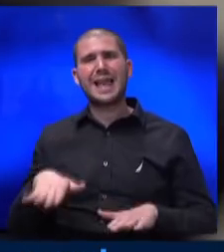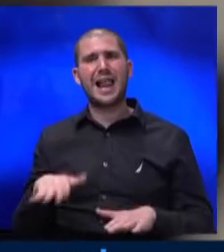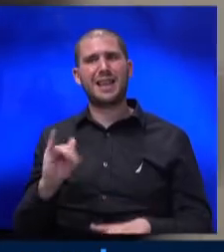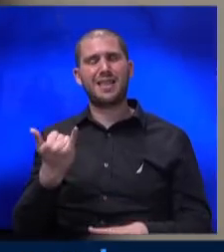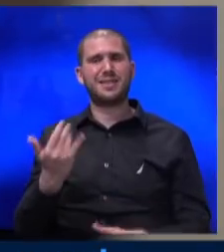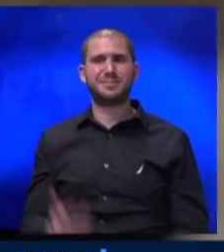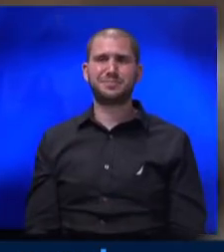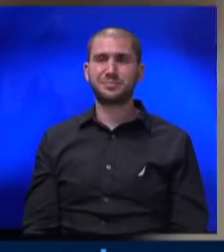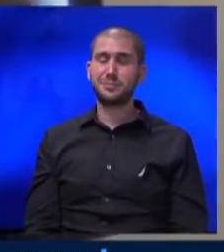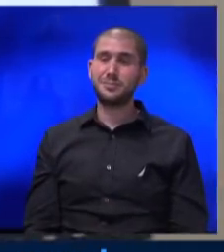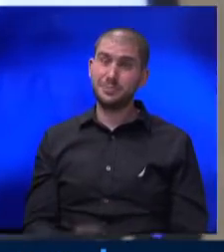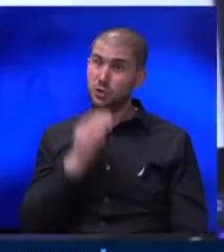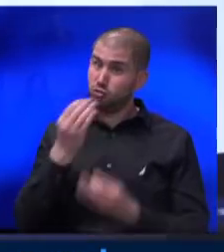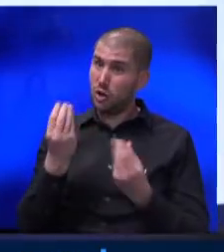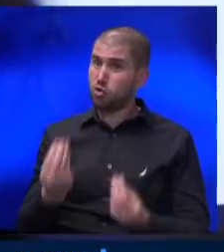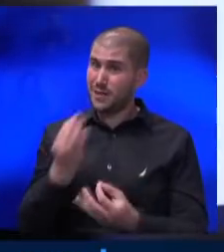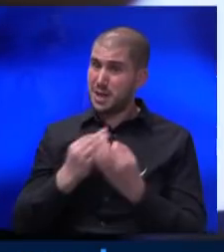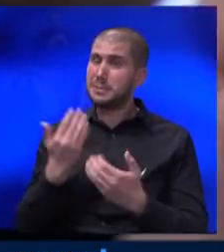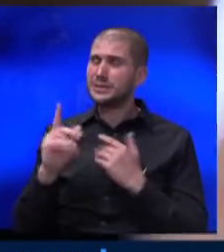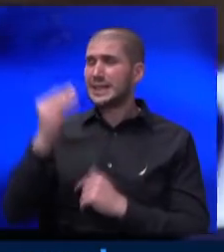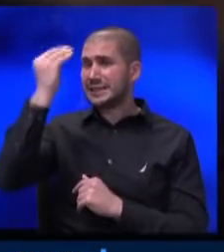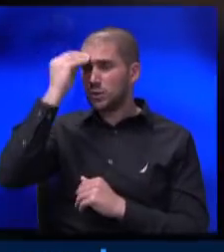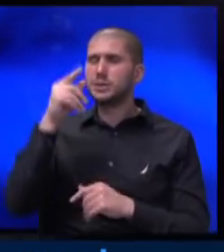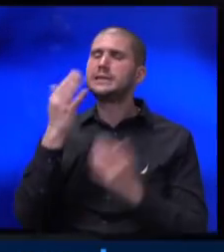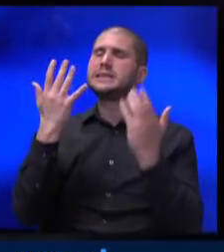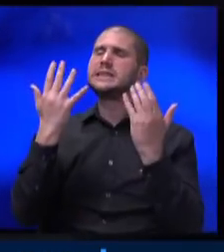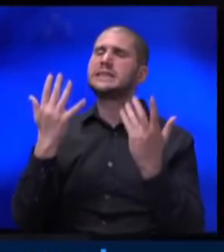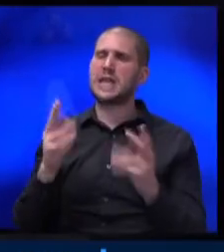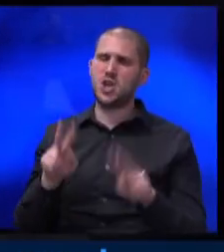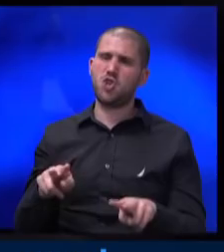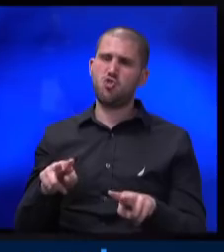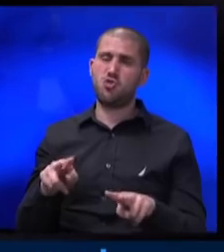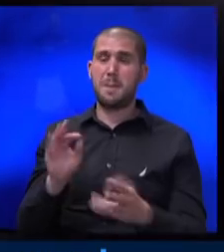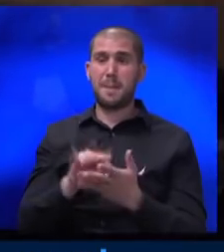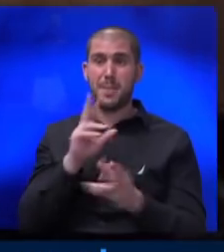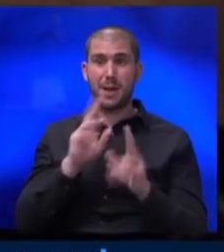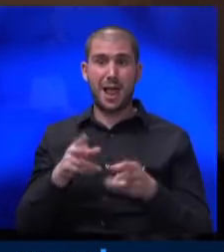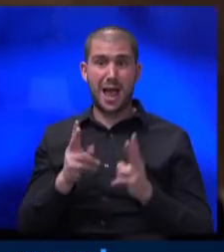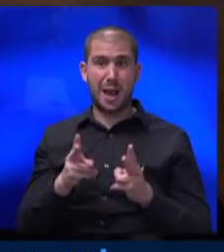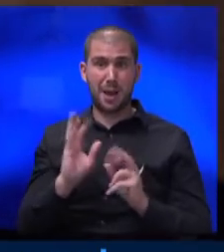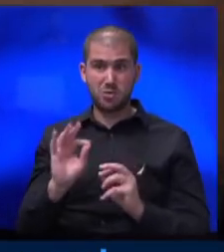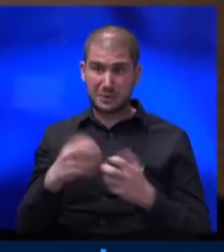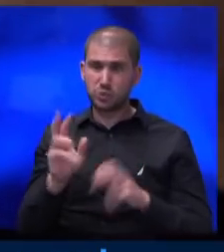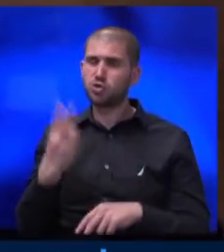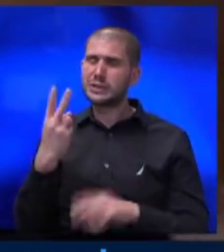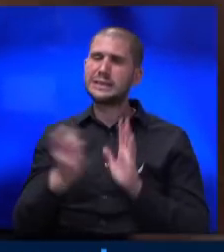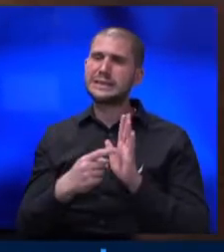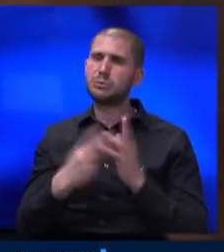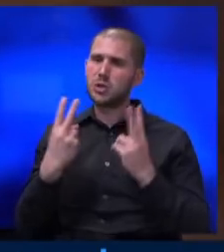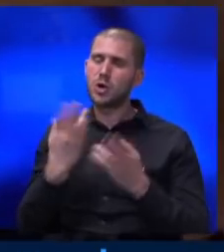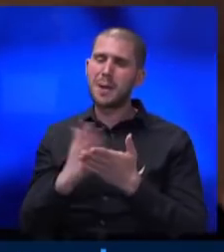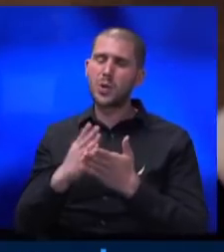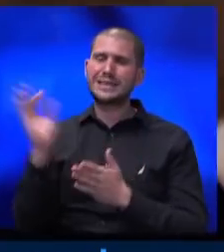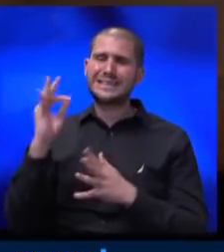ילד? אוקיי, אז שאלה מצוינת, בסוף צריך לזכור שאנחנו מדברים על סטטיסטיקה. נכון. אז כשאנחנו מדברים על הקפאת ביציות, יש 2 גורמים עיקריים שקובעים את הסיכוי